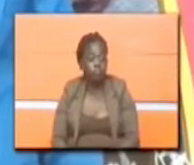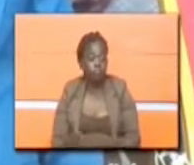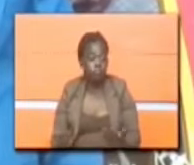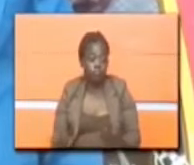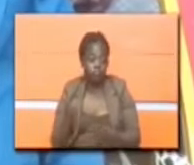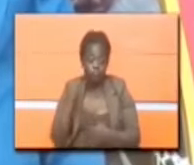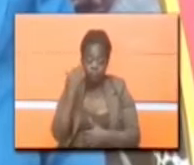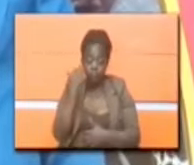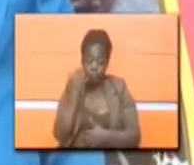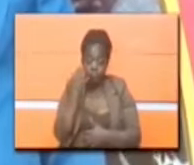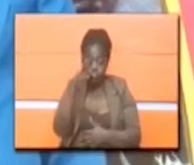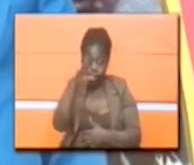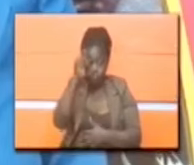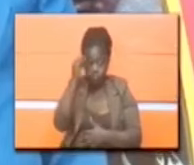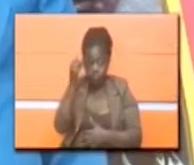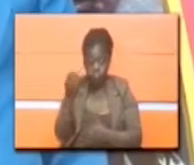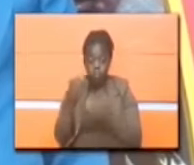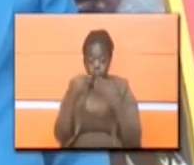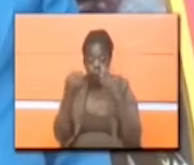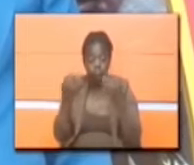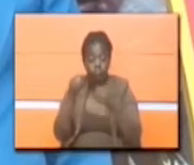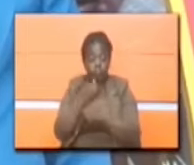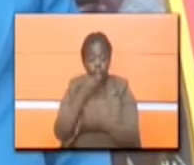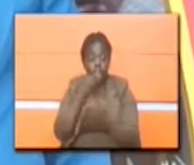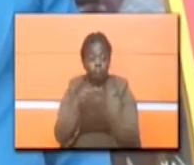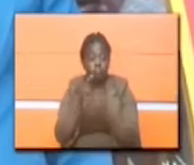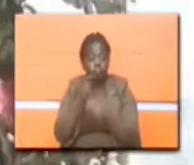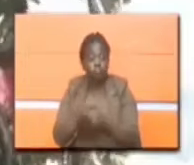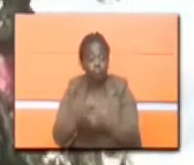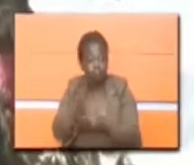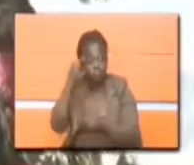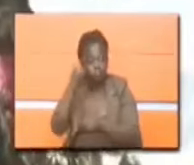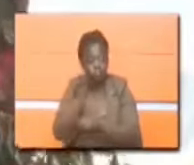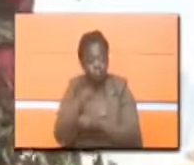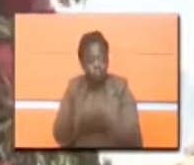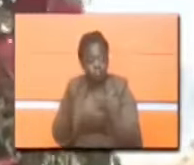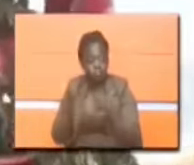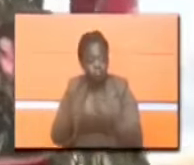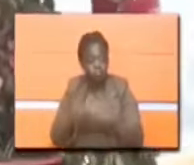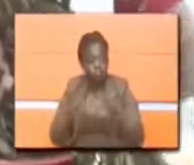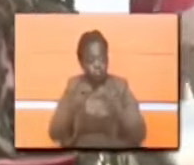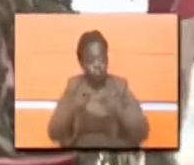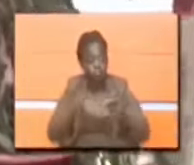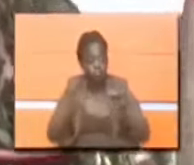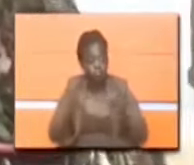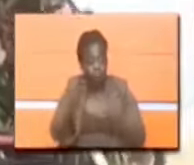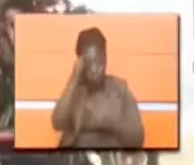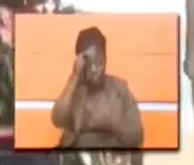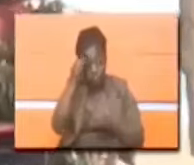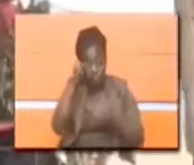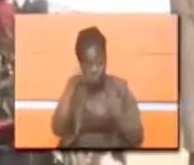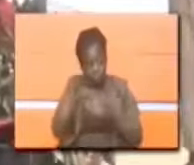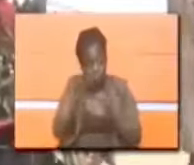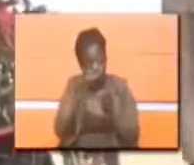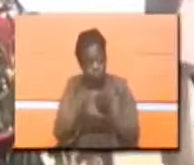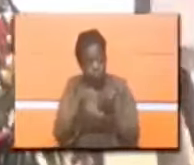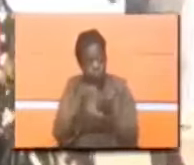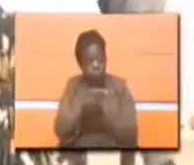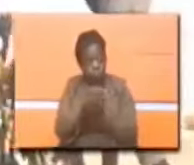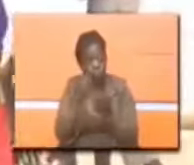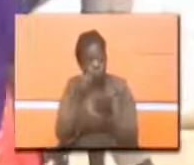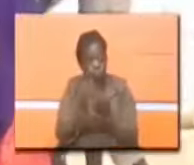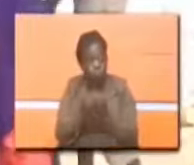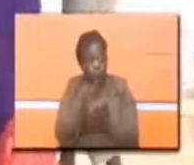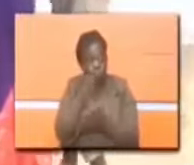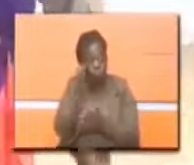Munnabyanyigiza Harriet Ssenkaali asiimye ab'essomero lya Good Times olw'omulimu gwe bakoze okubangula abayizi mu kukuuma obutonde bw'ensi n'asaba